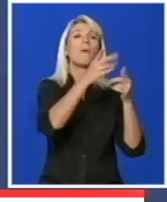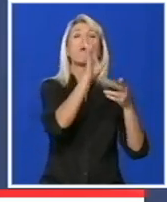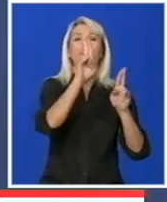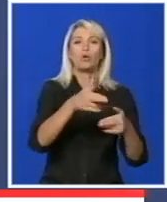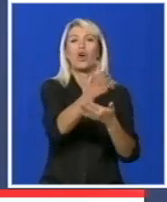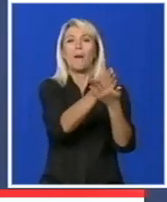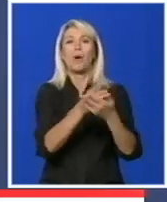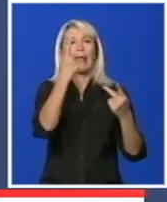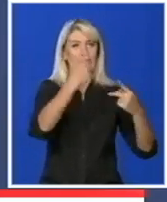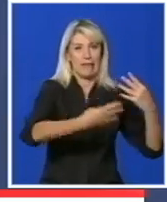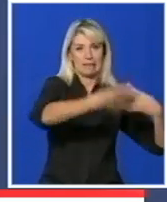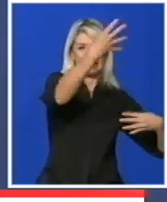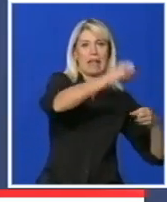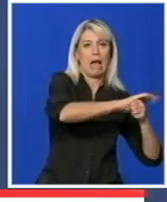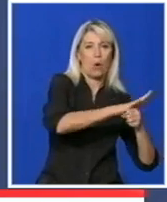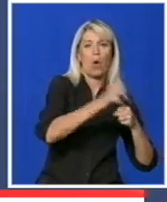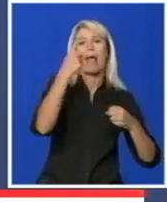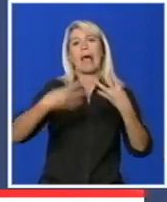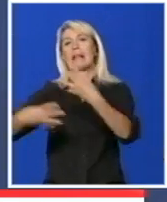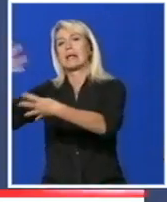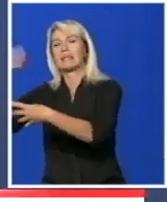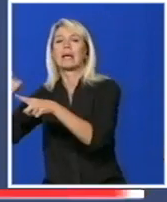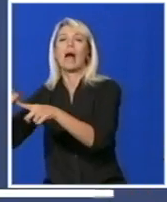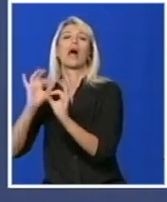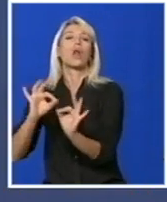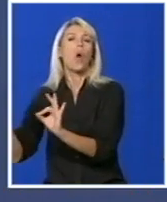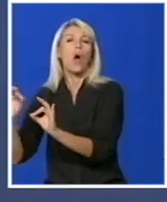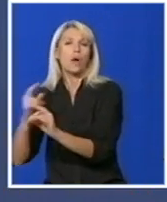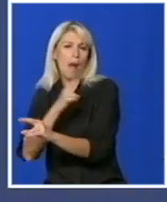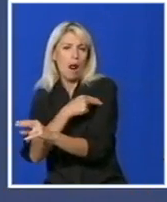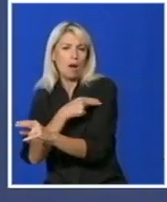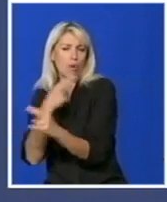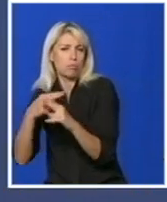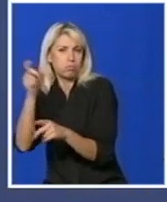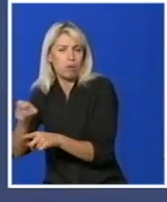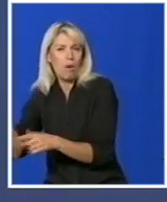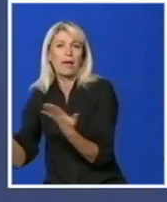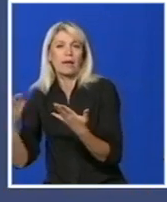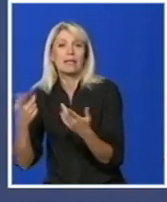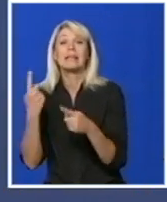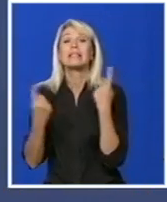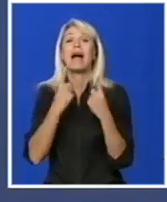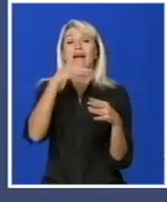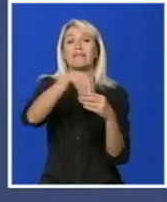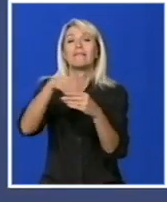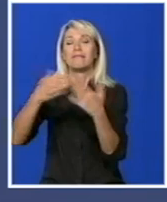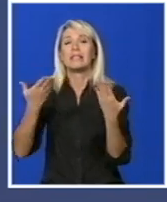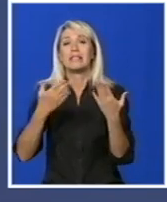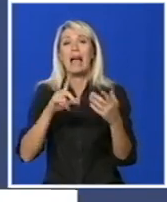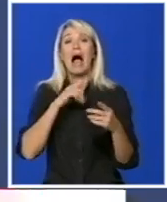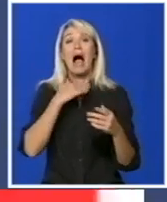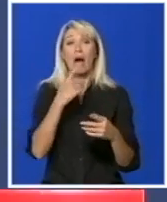bili inficirani, a jedan deo je funkcionisao normalno. Znači, kako se